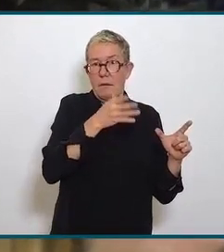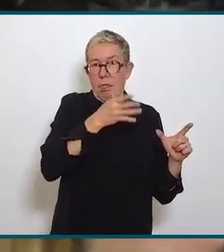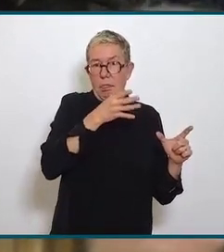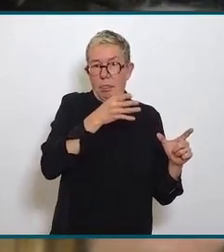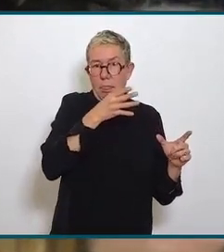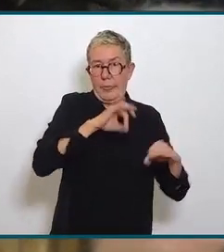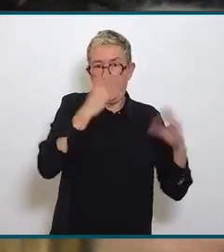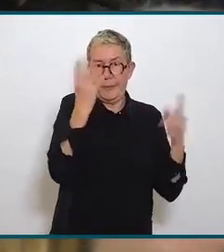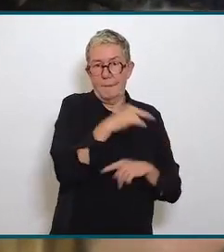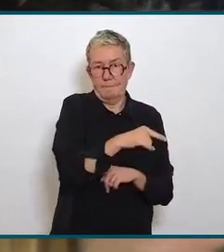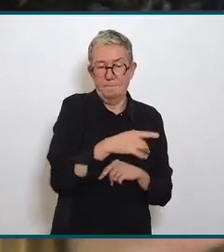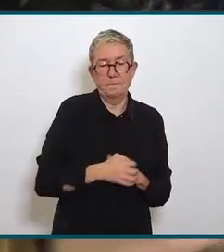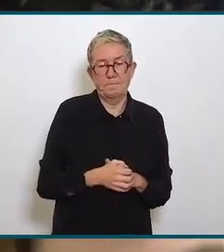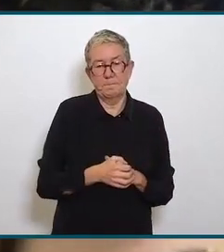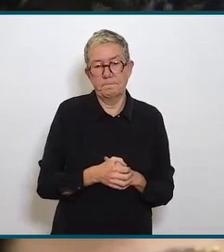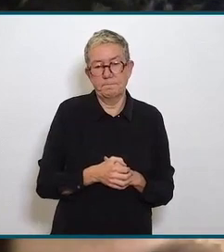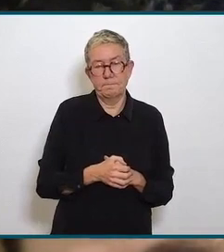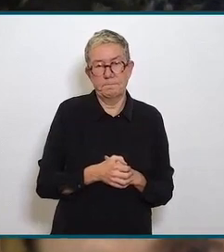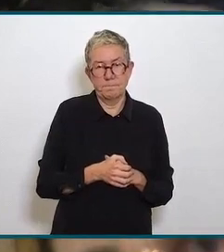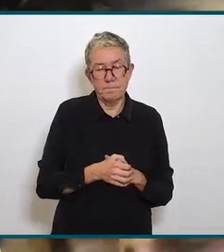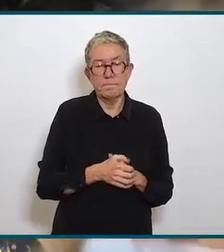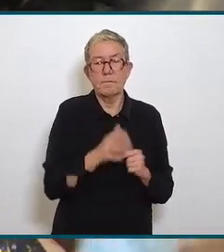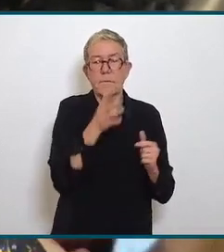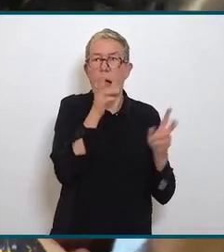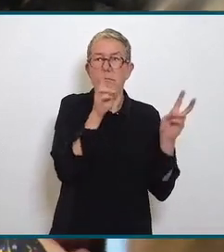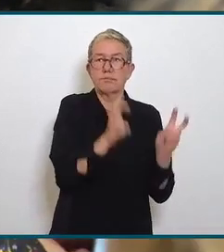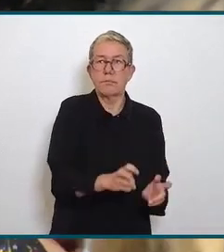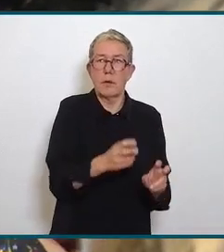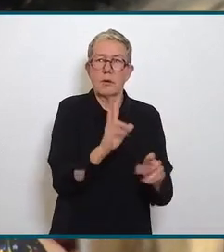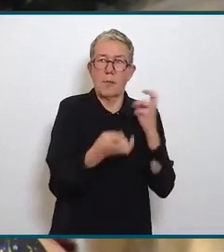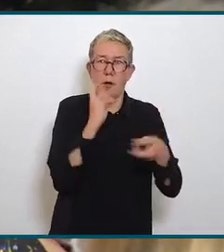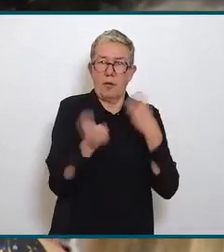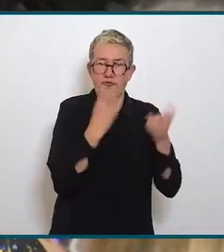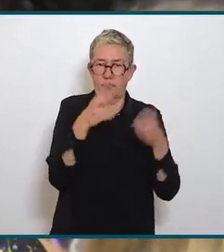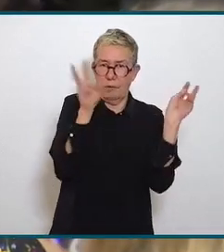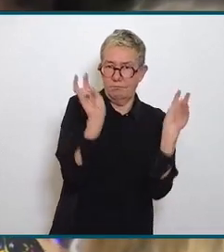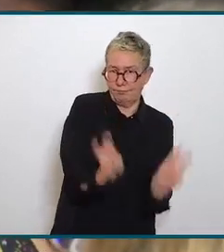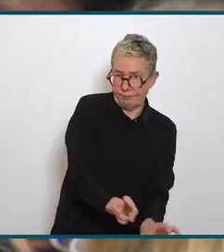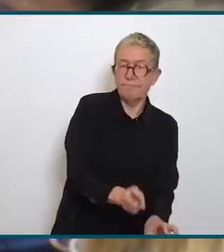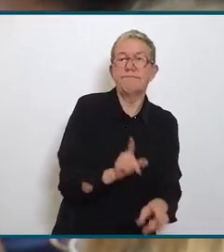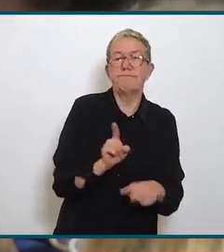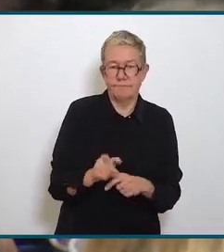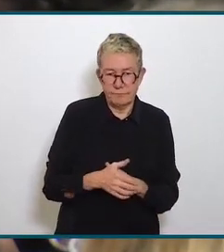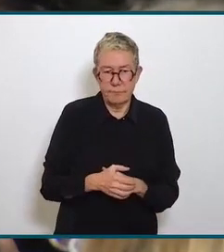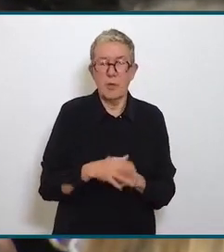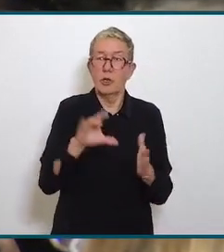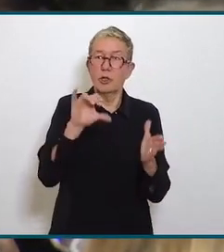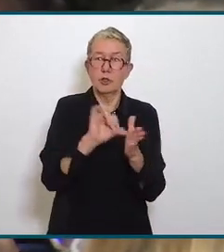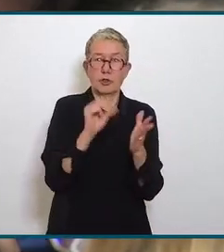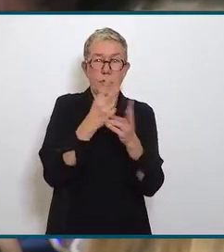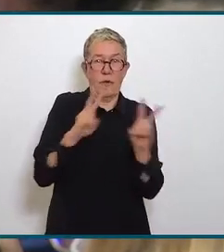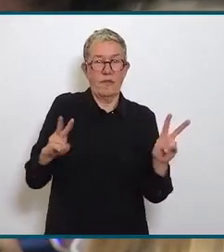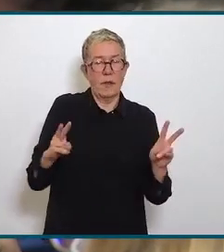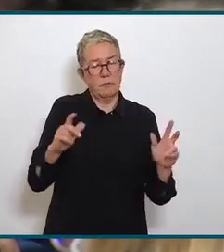d'alcool. Un fort recul des cambriolages, et sur la durée. Un centre-ville bien